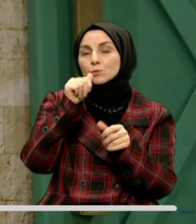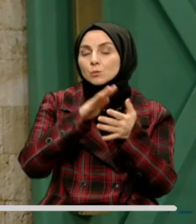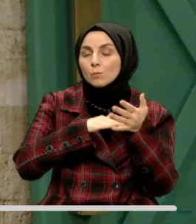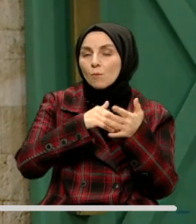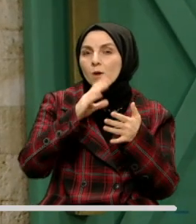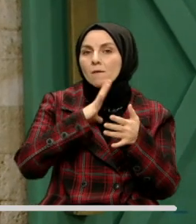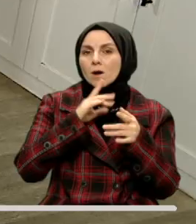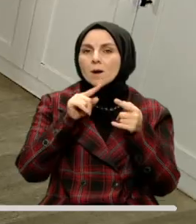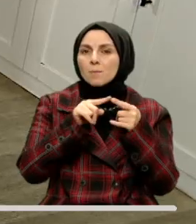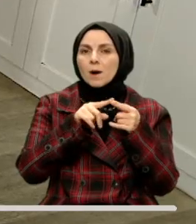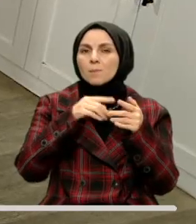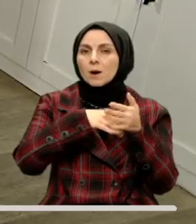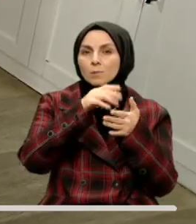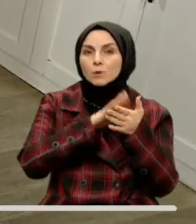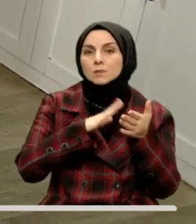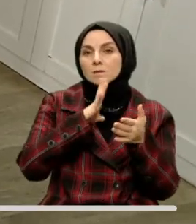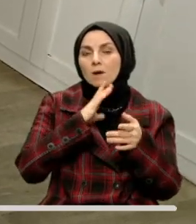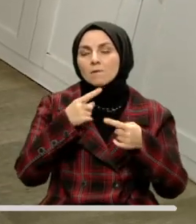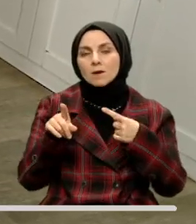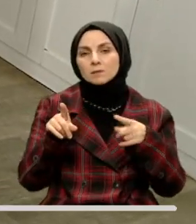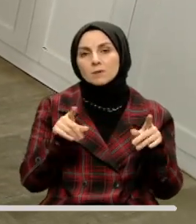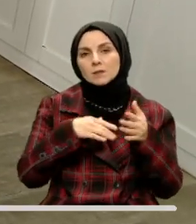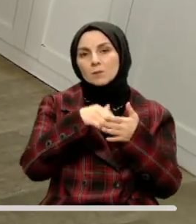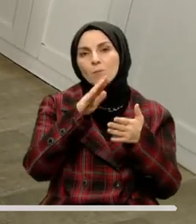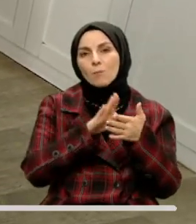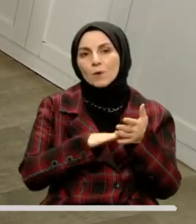var. Farklı boya etkinliklerini kullanabiliyoruz.